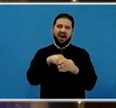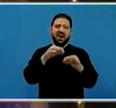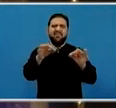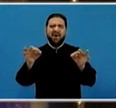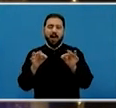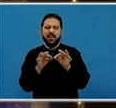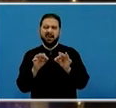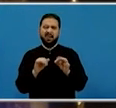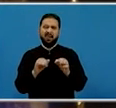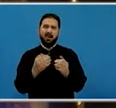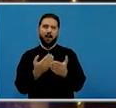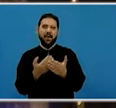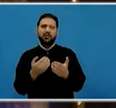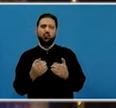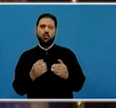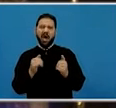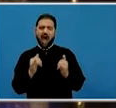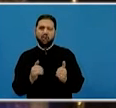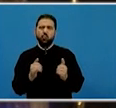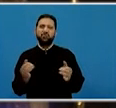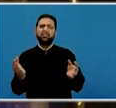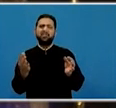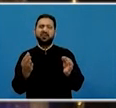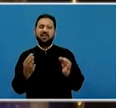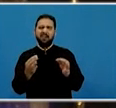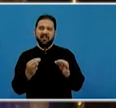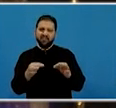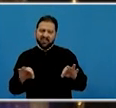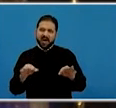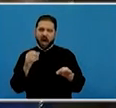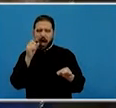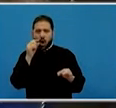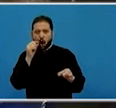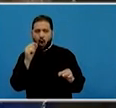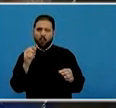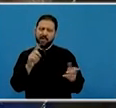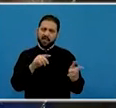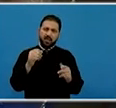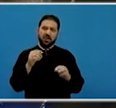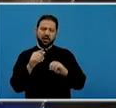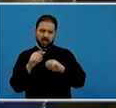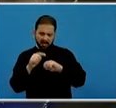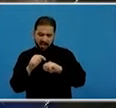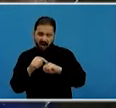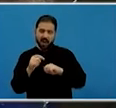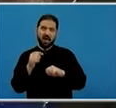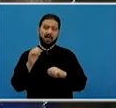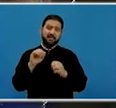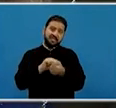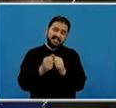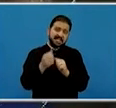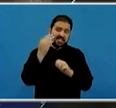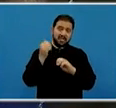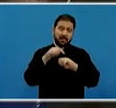cadrul tuturor oamenilor și într-o relație de prietenie prin care tu încerci să îi impui celuilalt propria ta voință și să câștigi